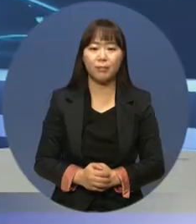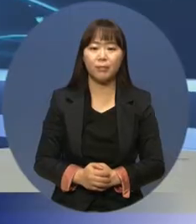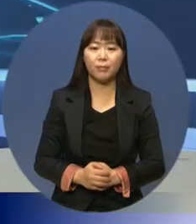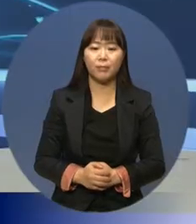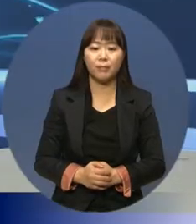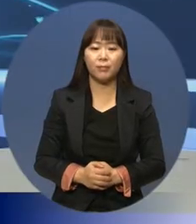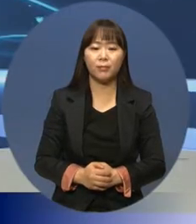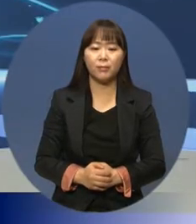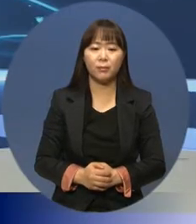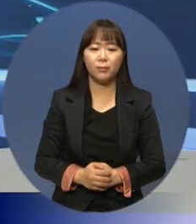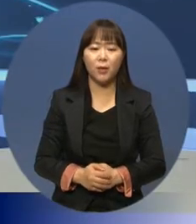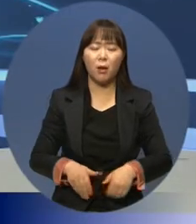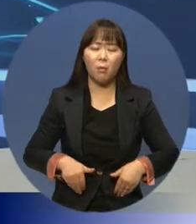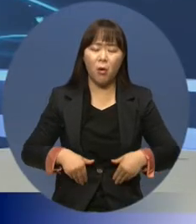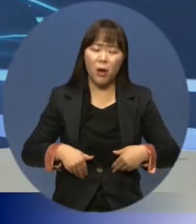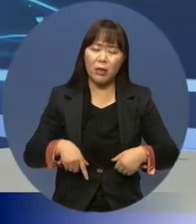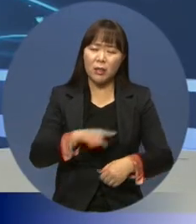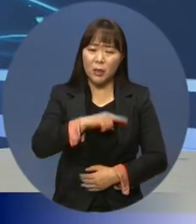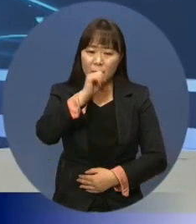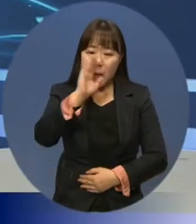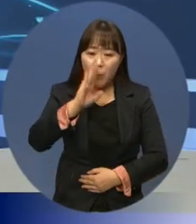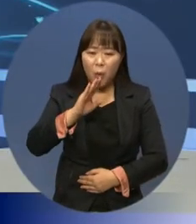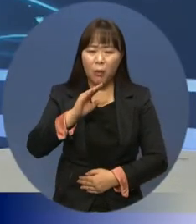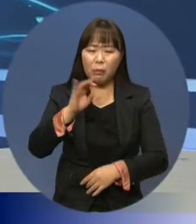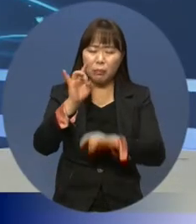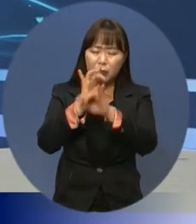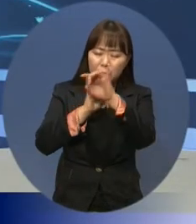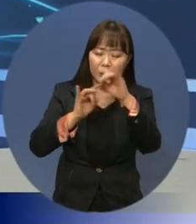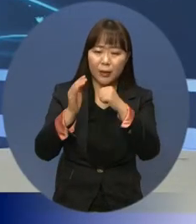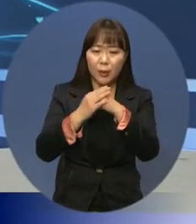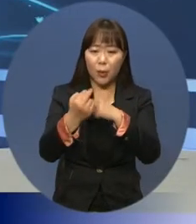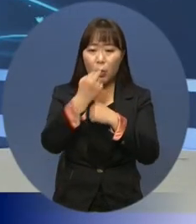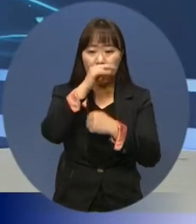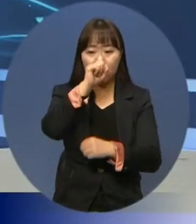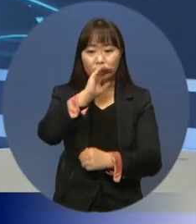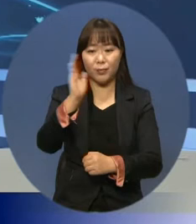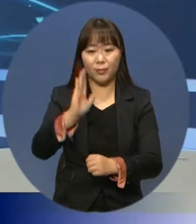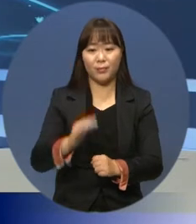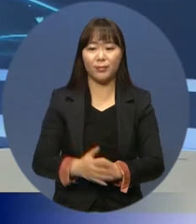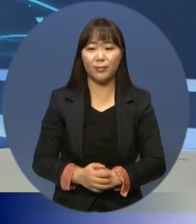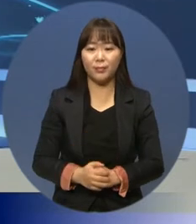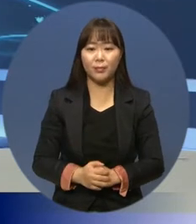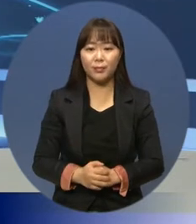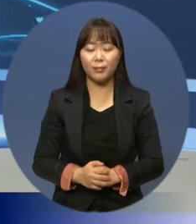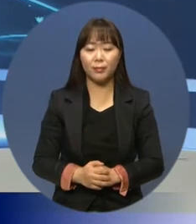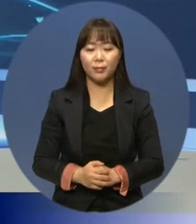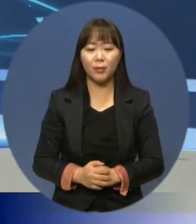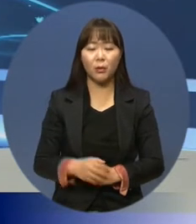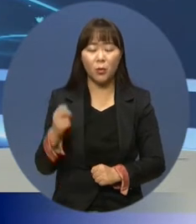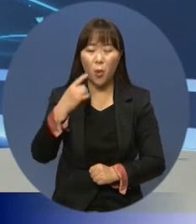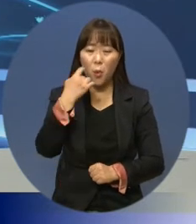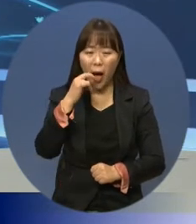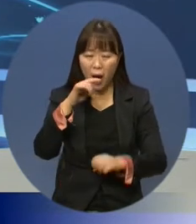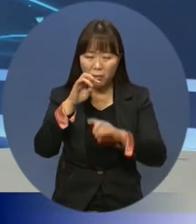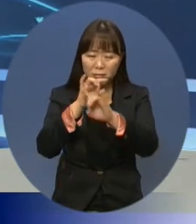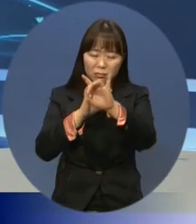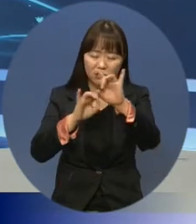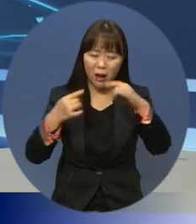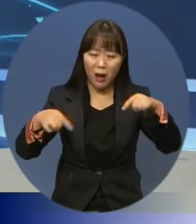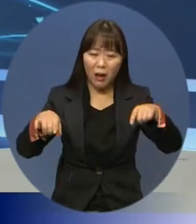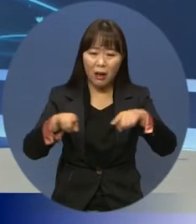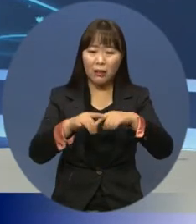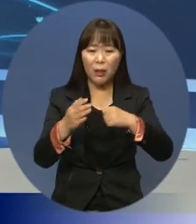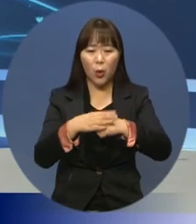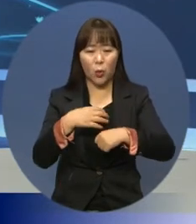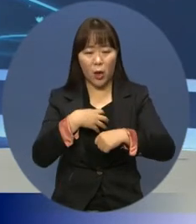봄철 불청객 미세먼지 가 찾아와 연일 대기질 표정이 좋지 않은데요 황사 까지 더해지며 황사 위기